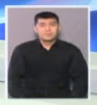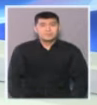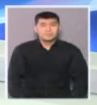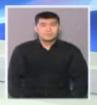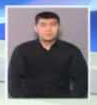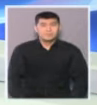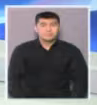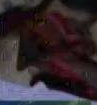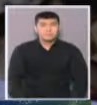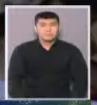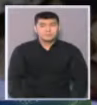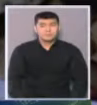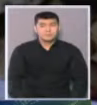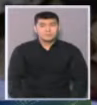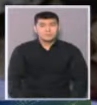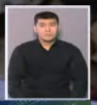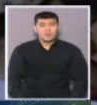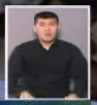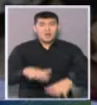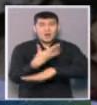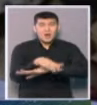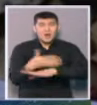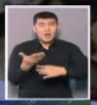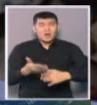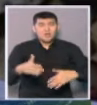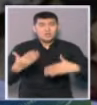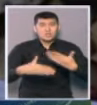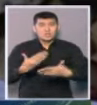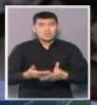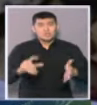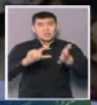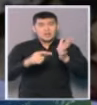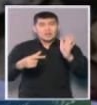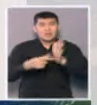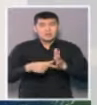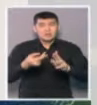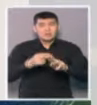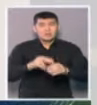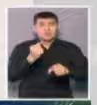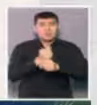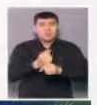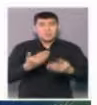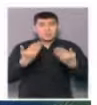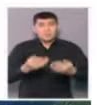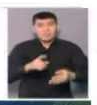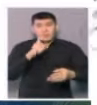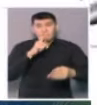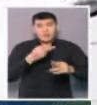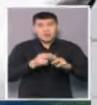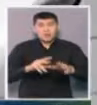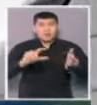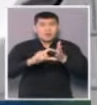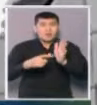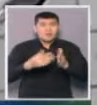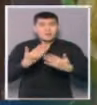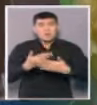тарқатсын. Сонда мен қаңғып жүрем, ана үйді сонда квартира жалдап қойын деп отыр ма? Ойлар мен оны білемін да, квартира жалдап